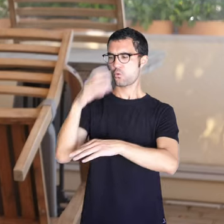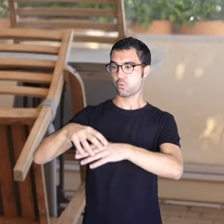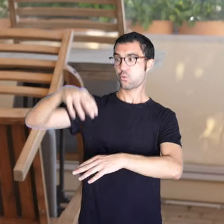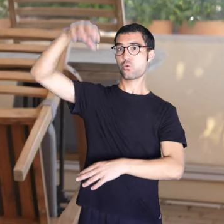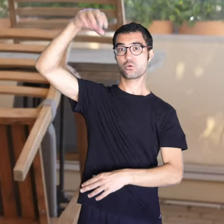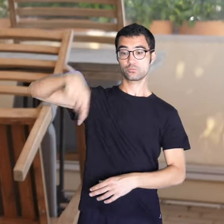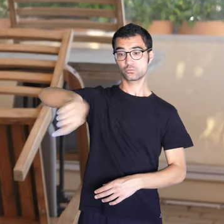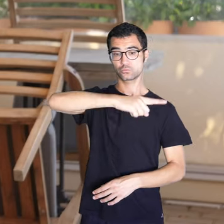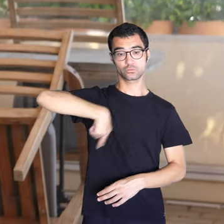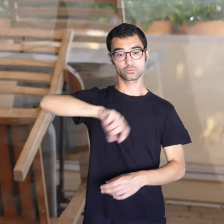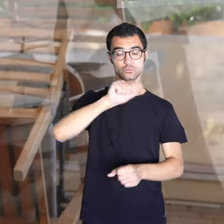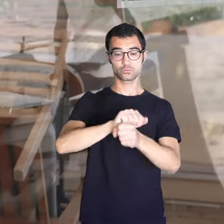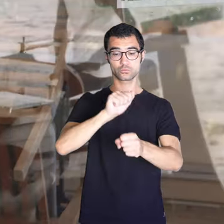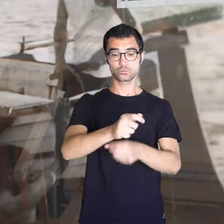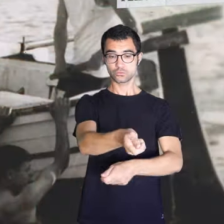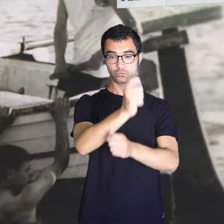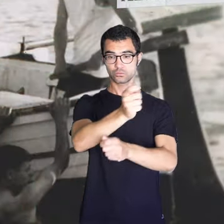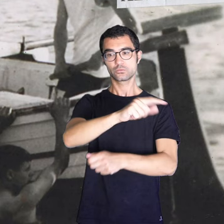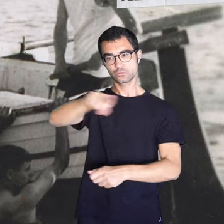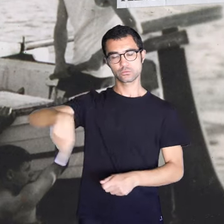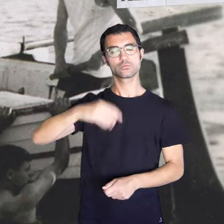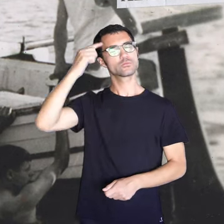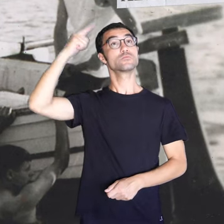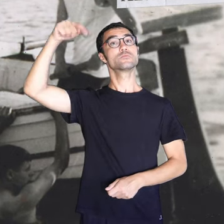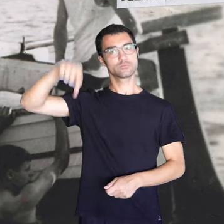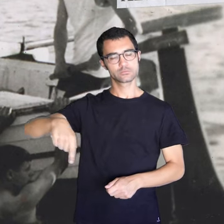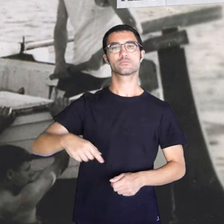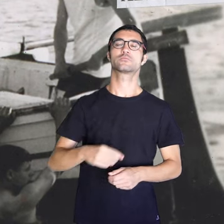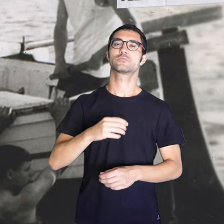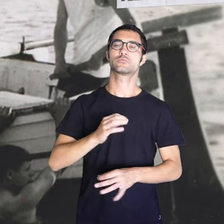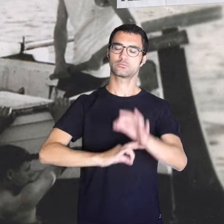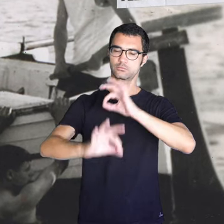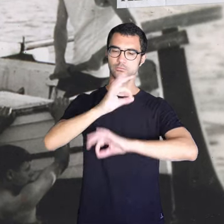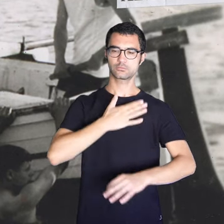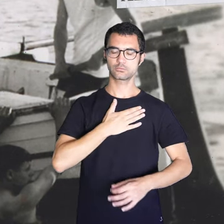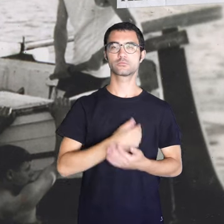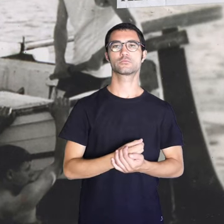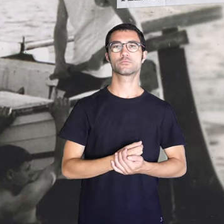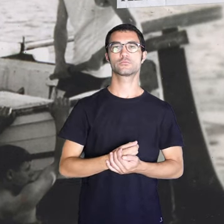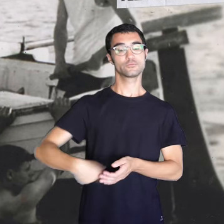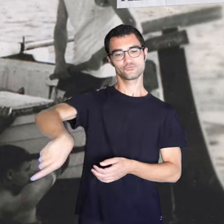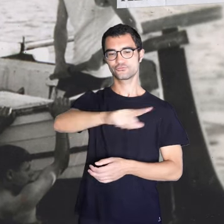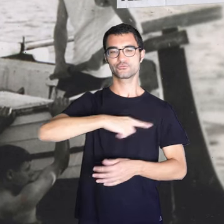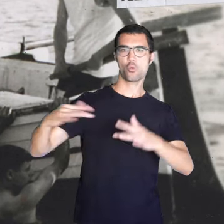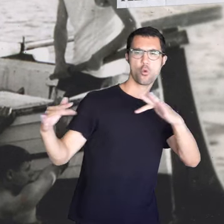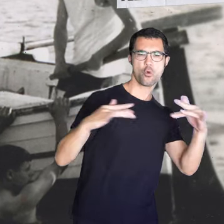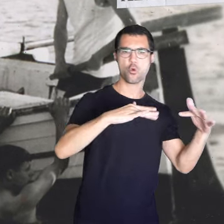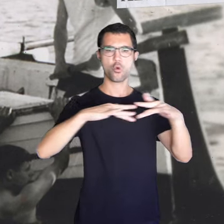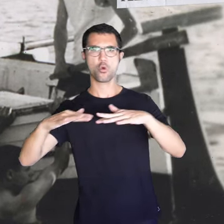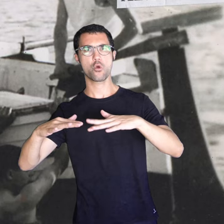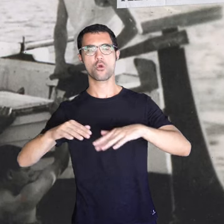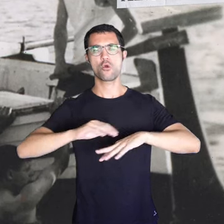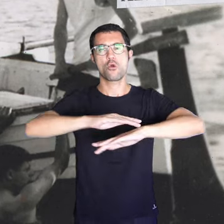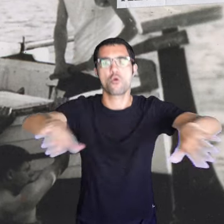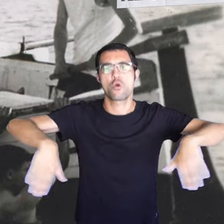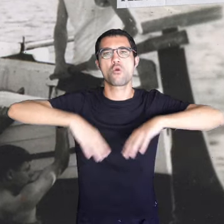any fèrem un partit de waterpolo davant del Marisol, que encara no hi havia tot això.